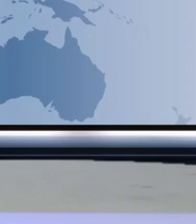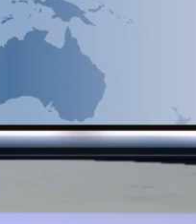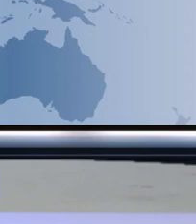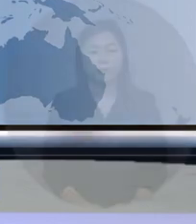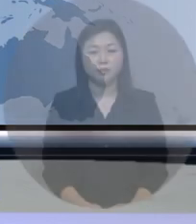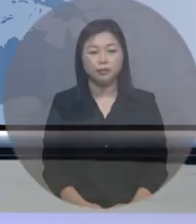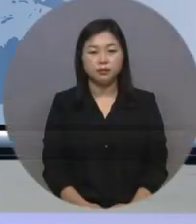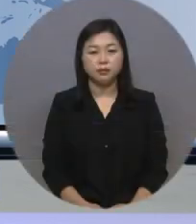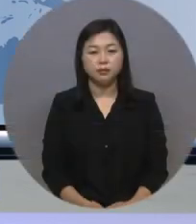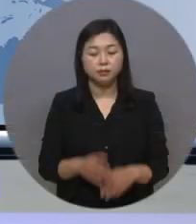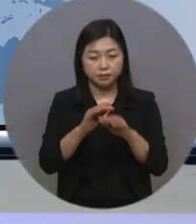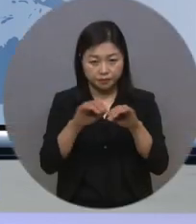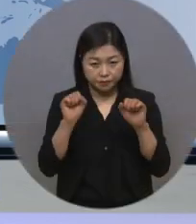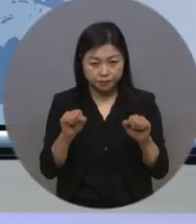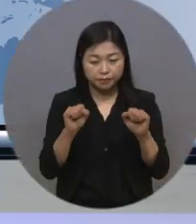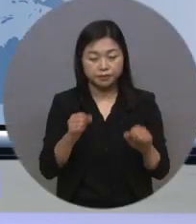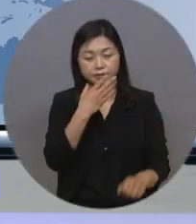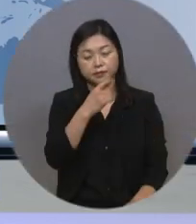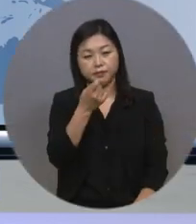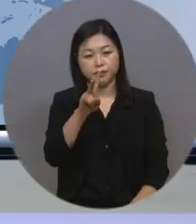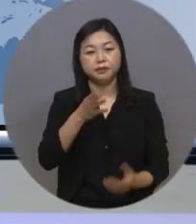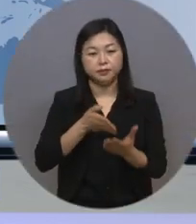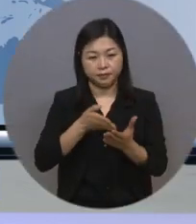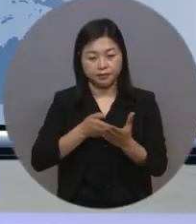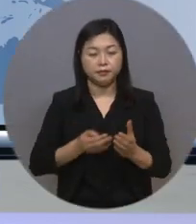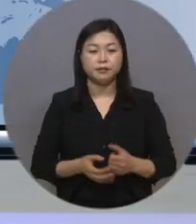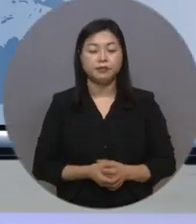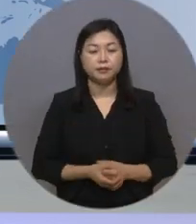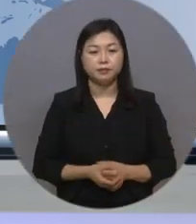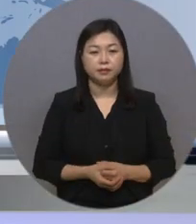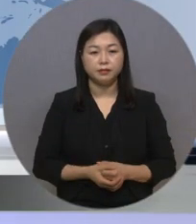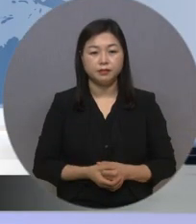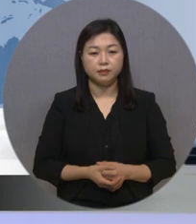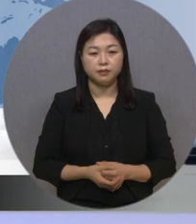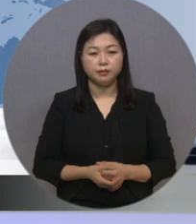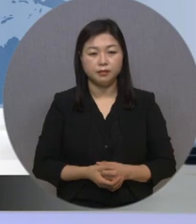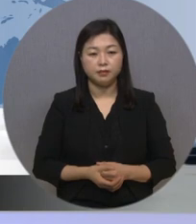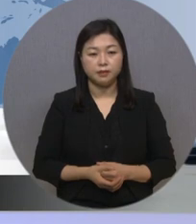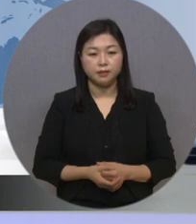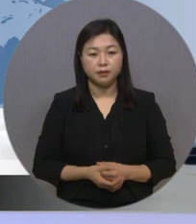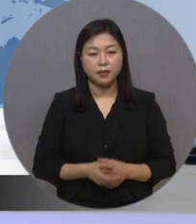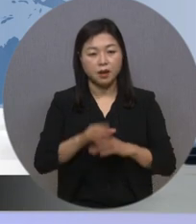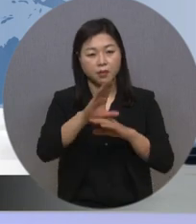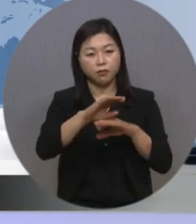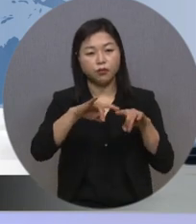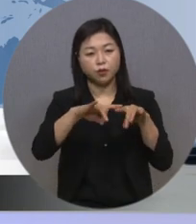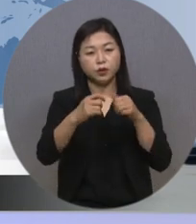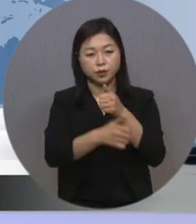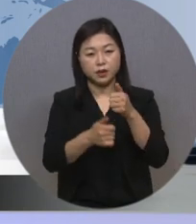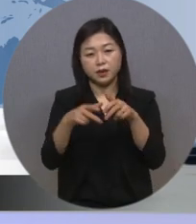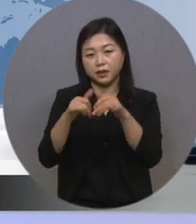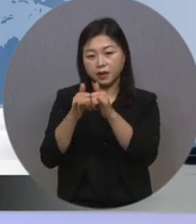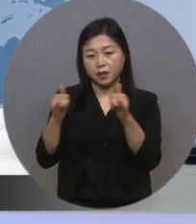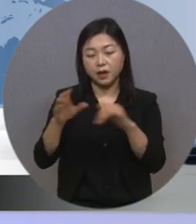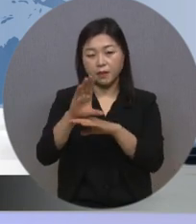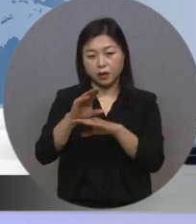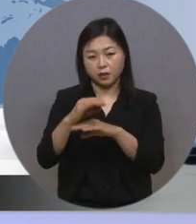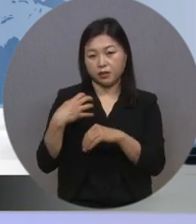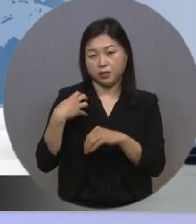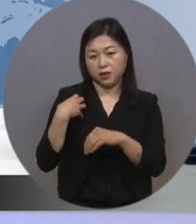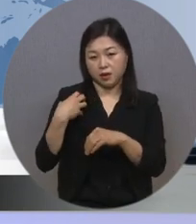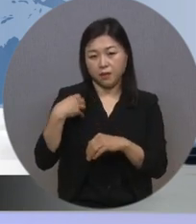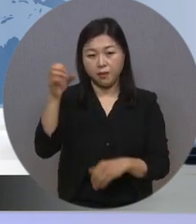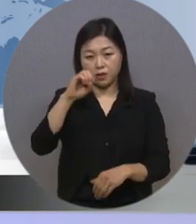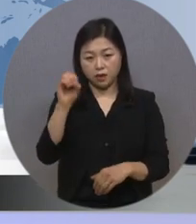시청자 여러분 안녕하십니까? 복지TV 뉴스 24입니다. 방송통신위원회가 장애인 방송 의무 편성 비율을